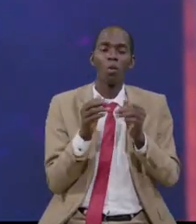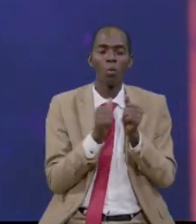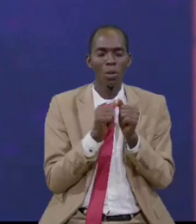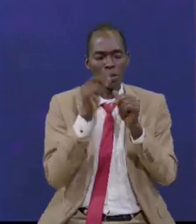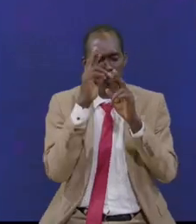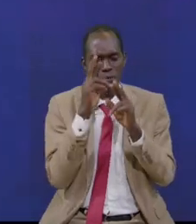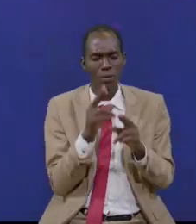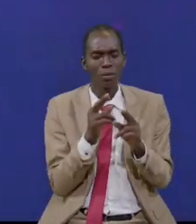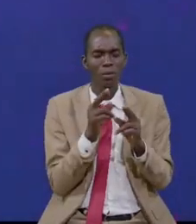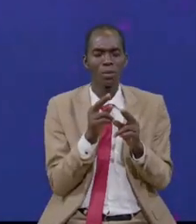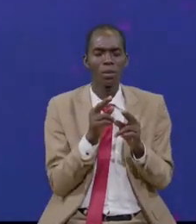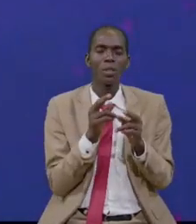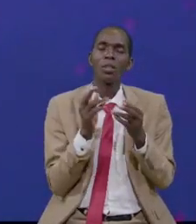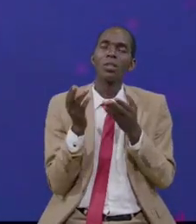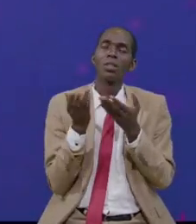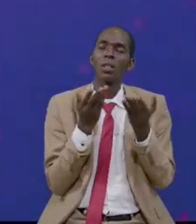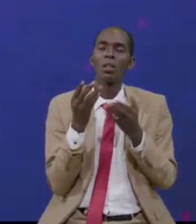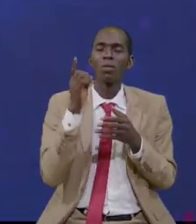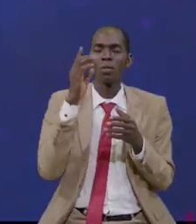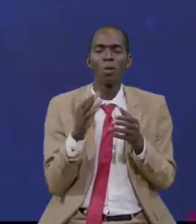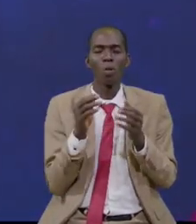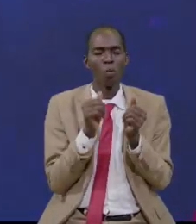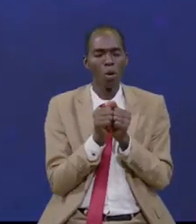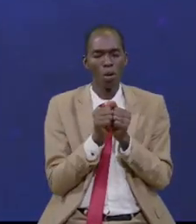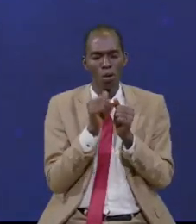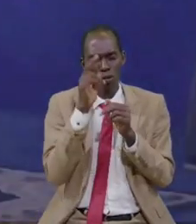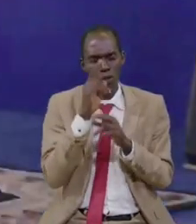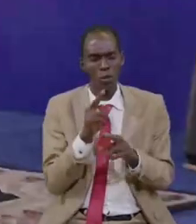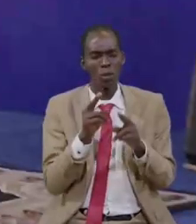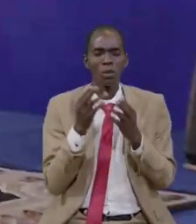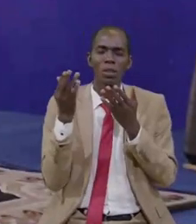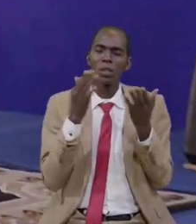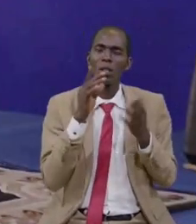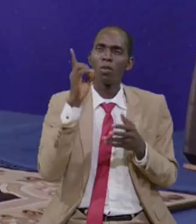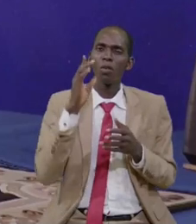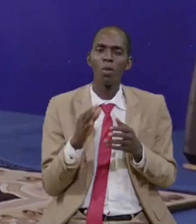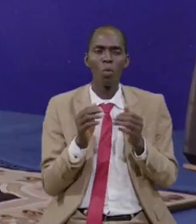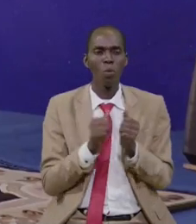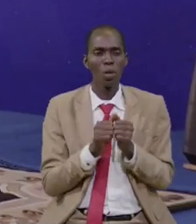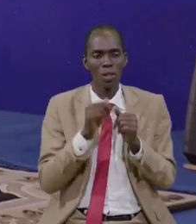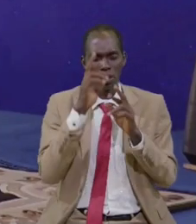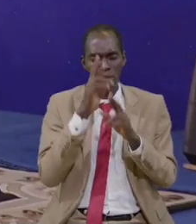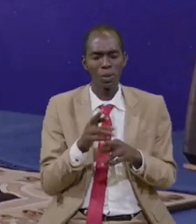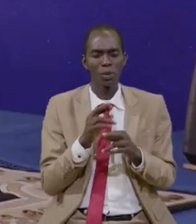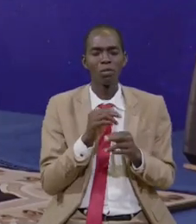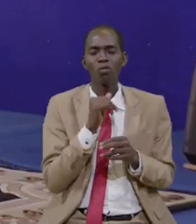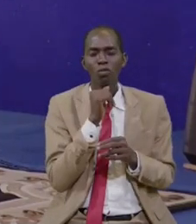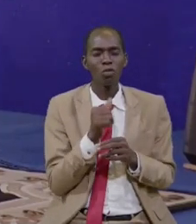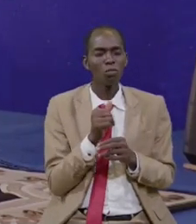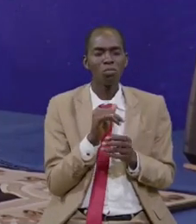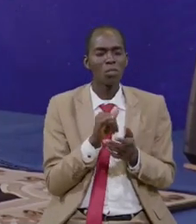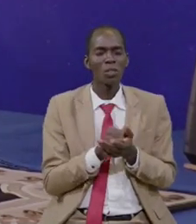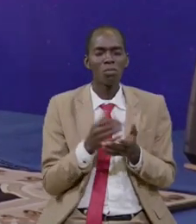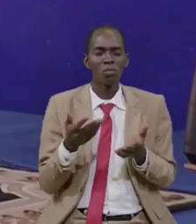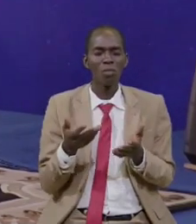sers Dieu, avec honneur, sers Dieu, avec respect. Pas parce qu'on